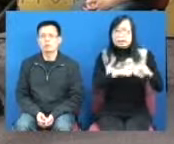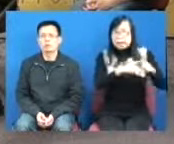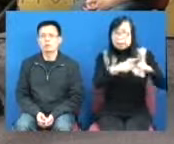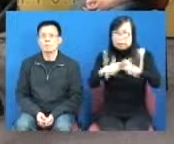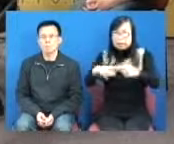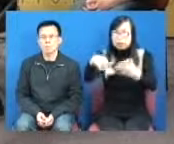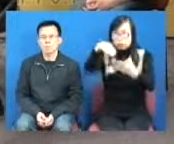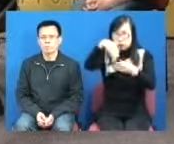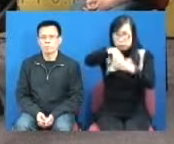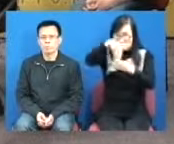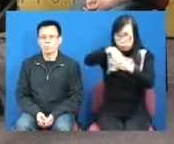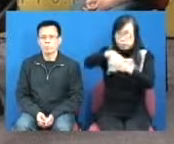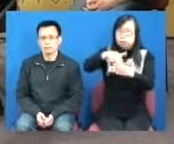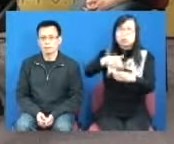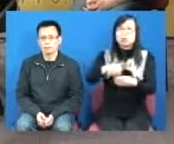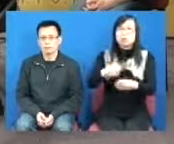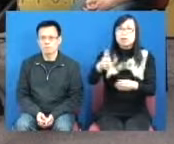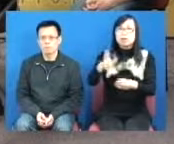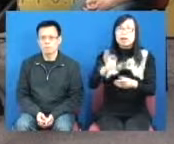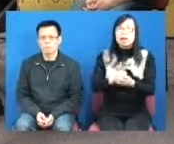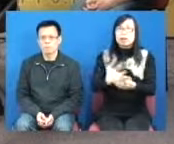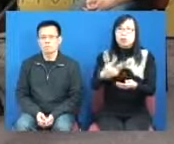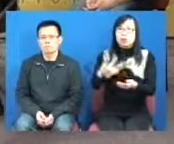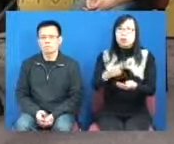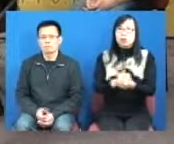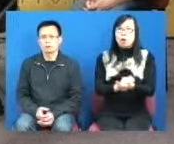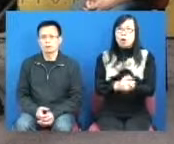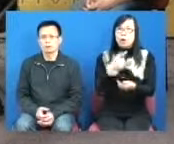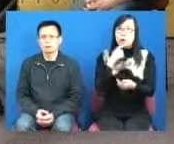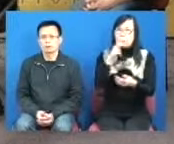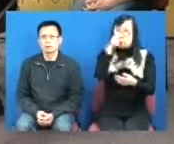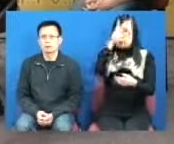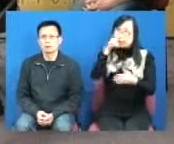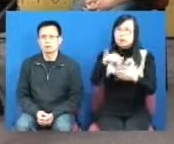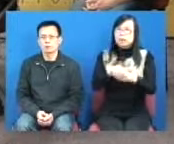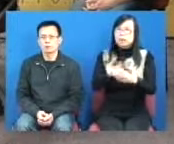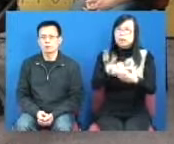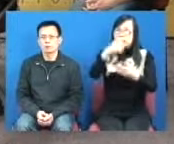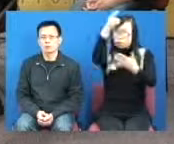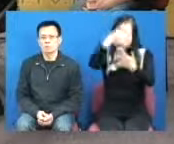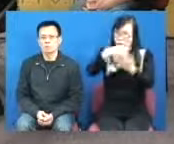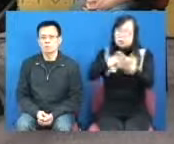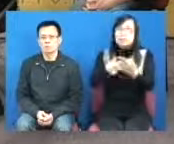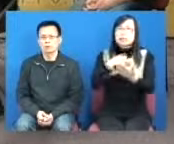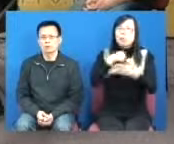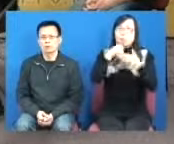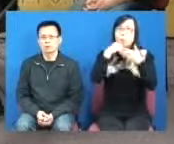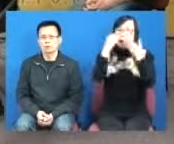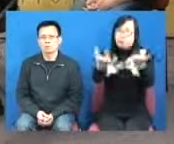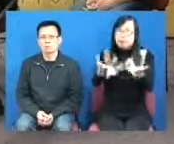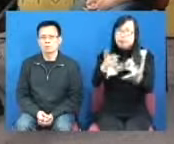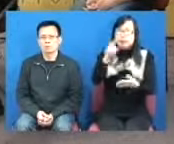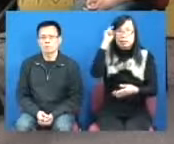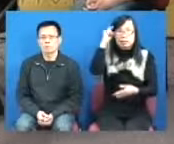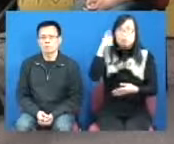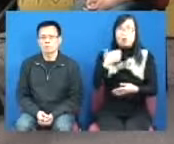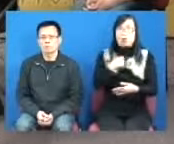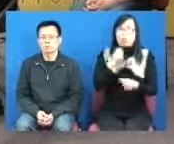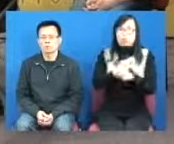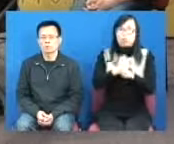出來的他要經過一個選舉的洗禮他有一個政綱他政綱的時候可以交代告訴你如果我做特首